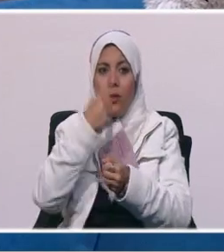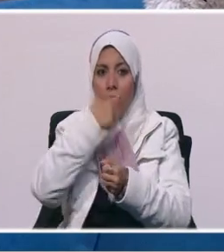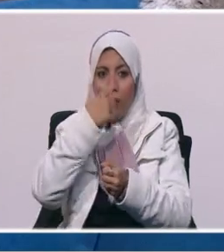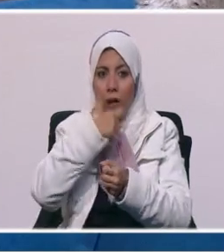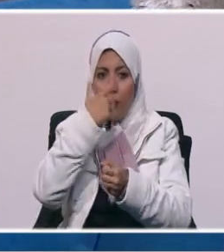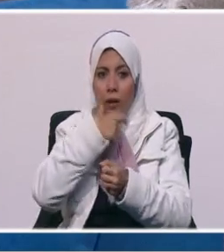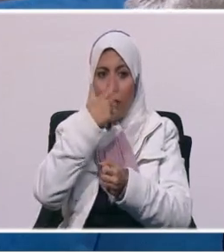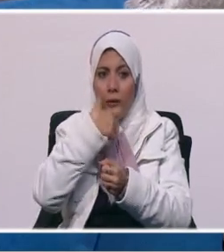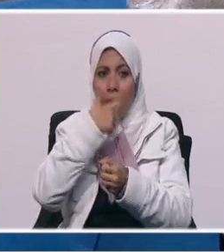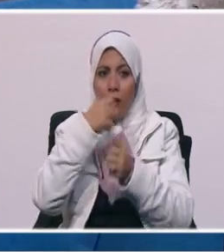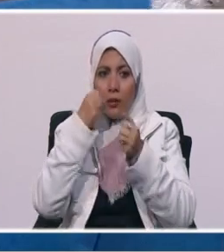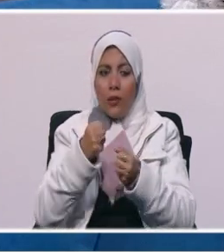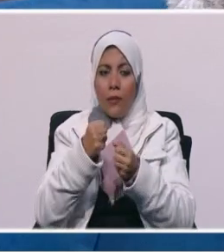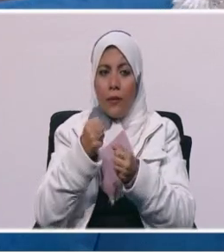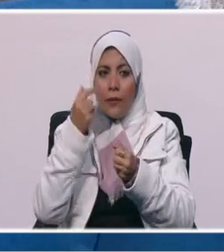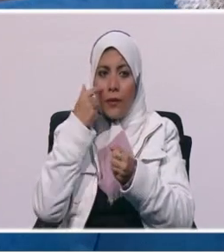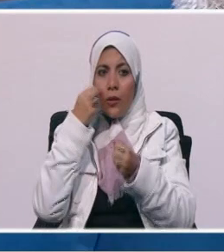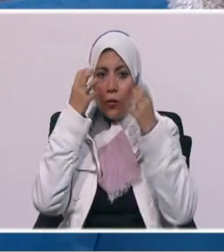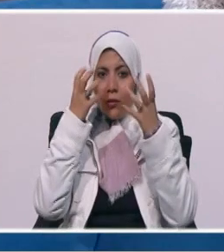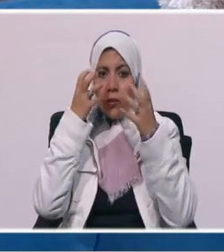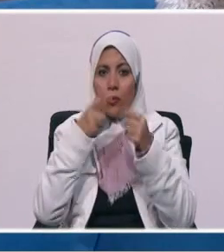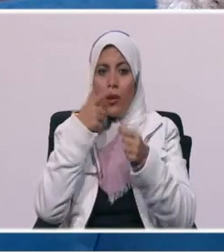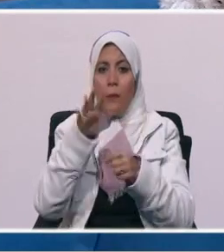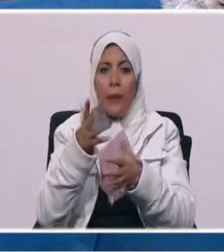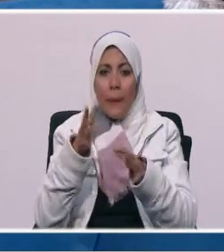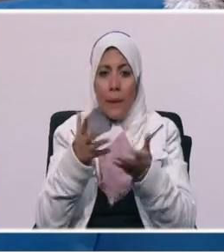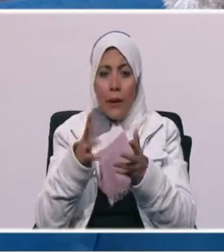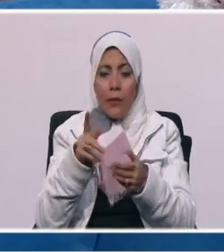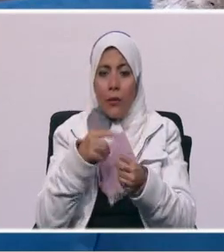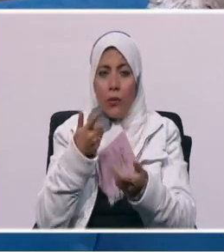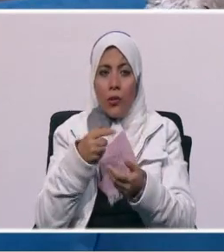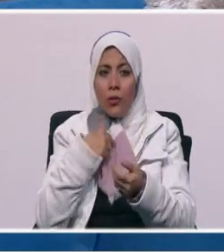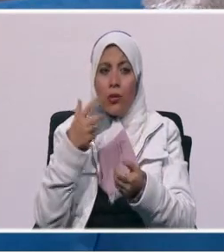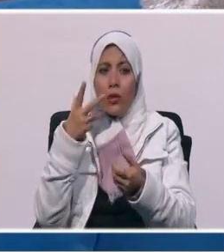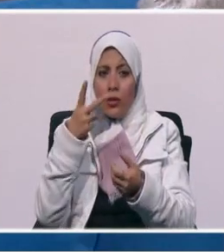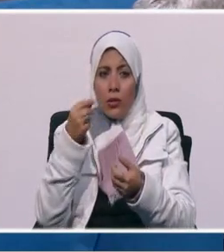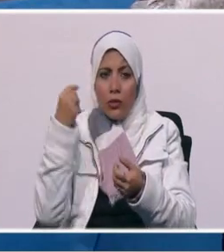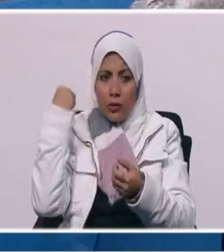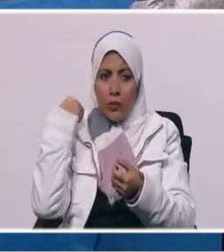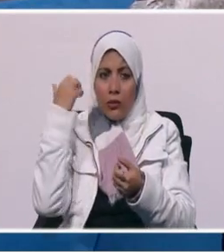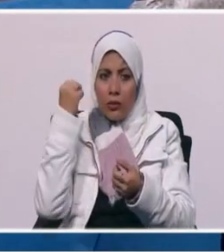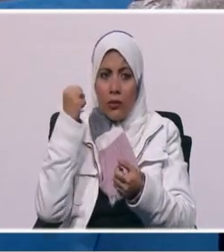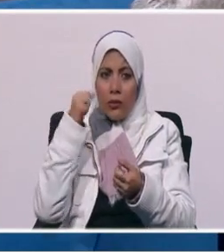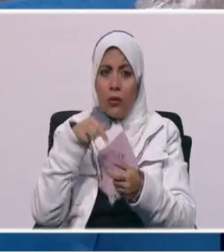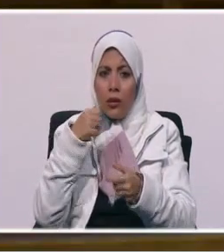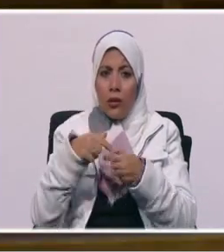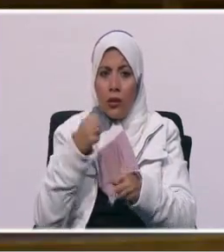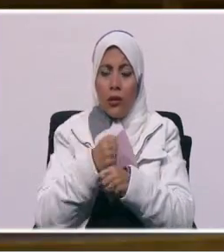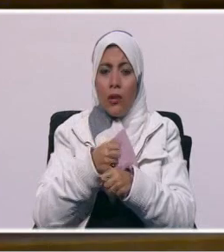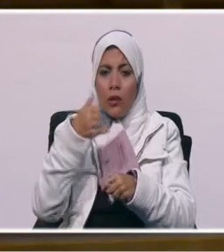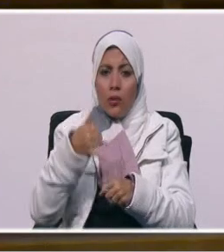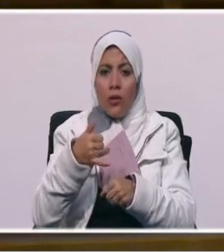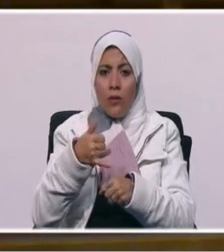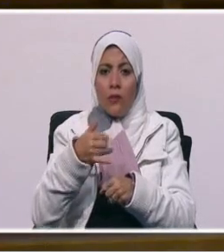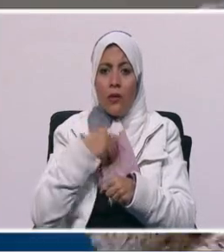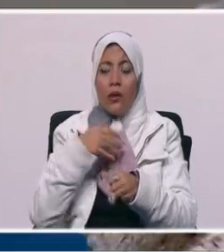بعيط وعينيا ورمت، بيقول لي في ايه يا فريال؟ بقول له انا خدت حقنه دوالتران وهتشتغل دلوقتي بس انا قادره اقف، عارف